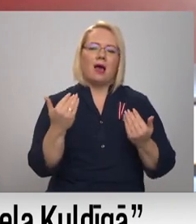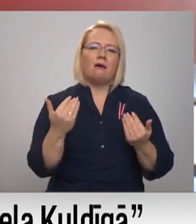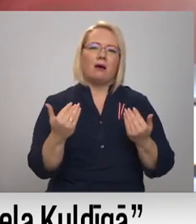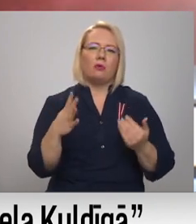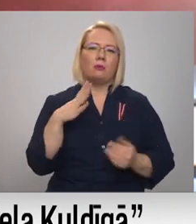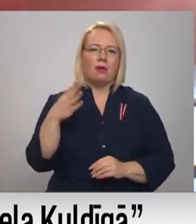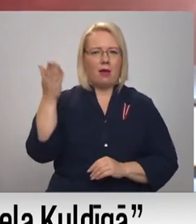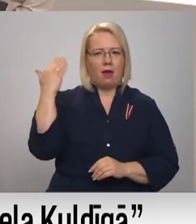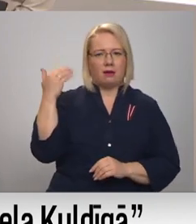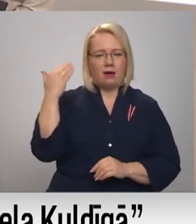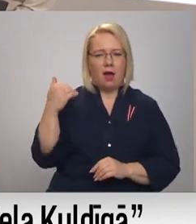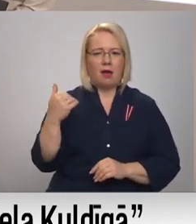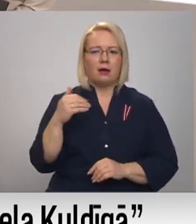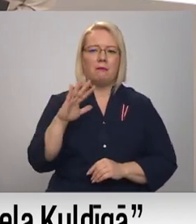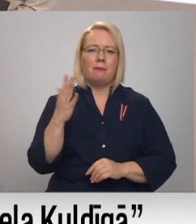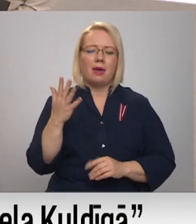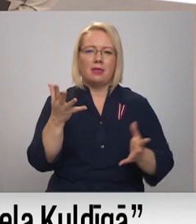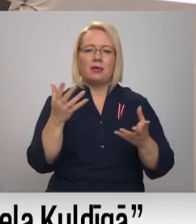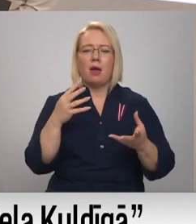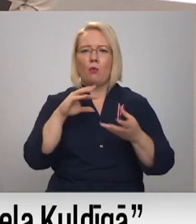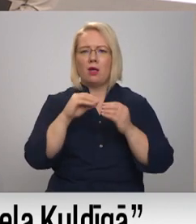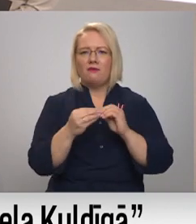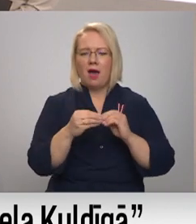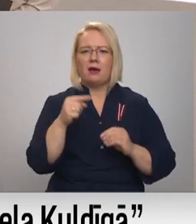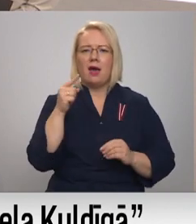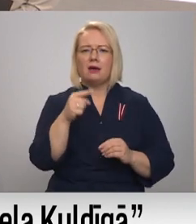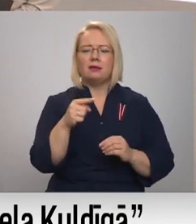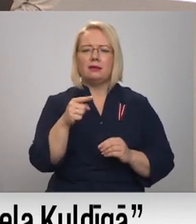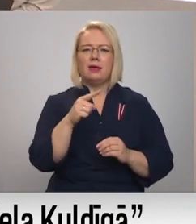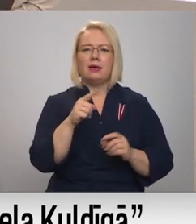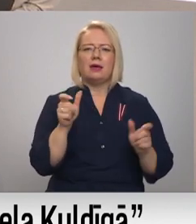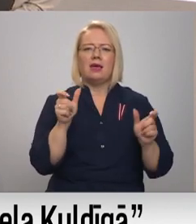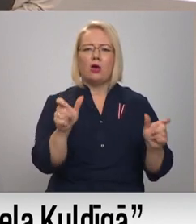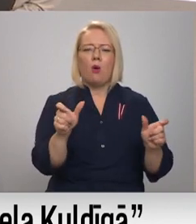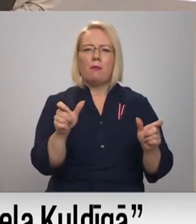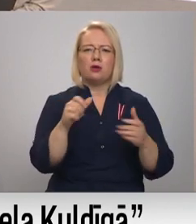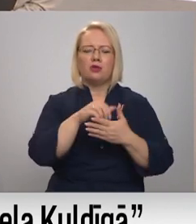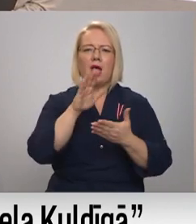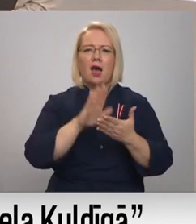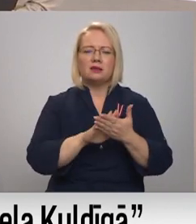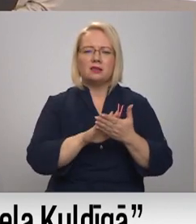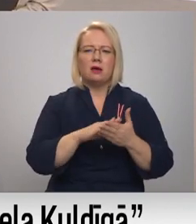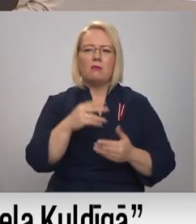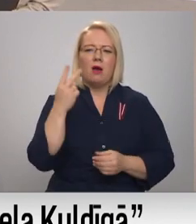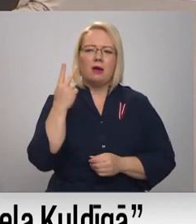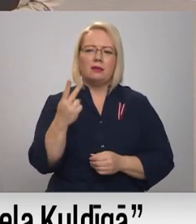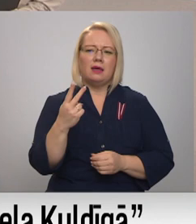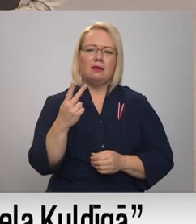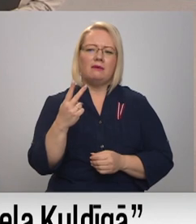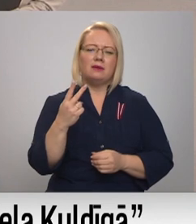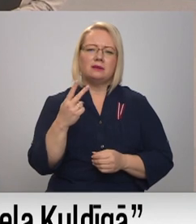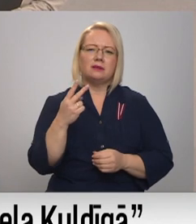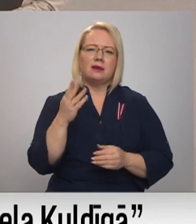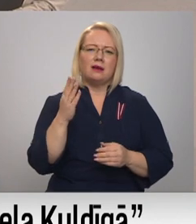agrāk. Varbūt ņemot vērā, ka mēs nu jau tik ļoti ierobežoti divus gadus atzīmējam tādas nozīmīgas svētkas. Mēs varam cerēt, ka